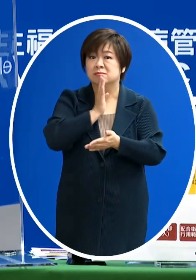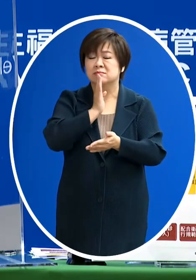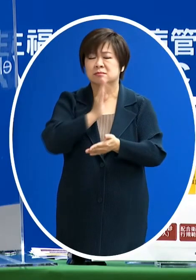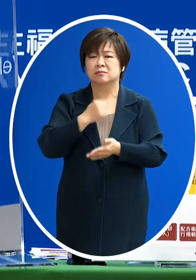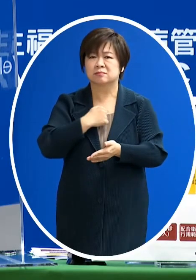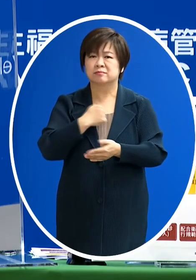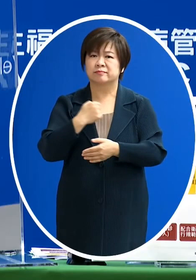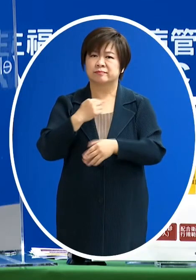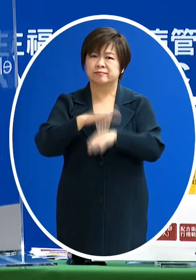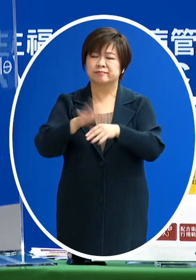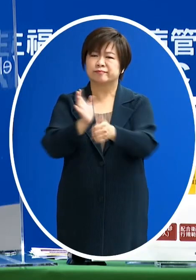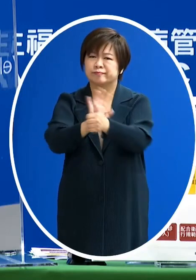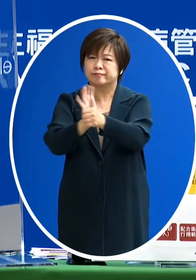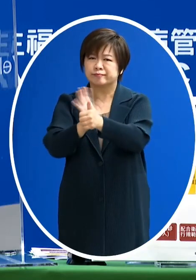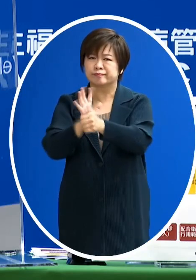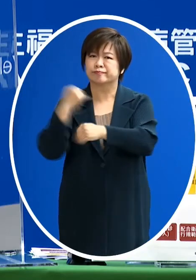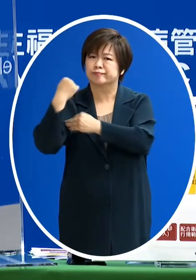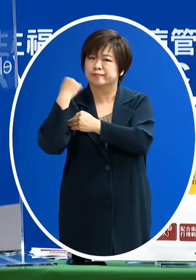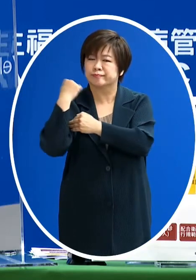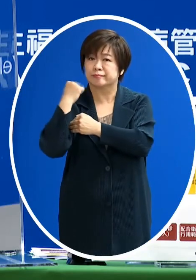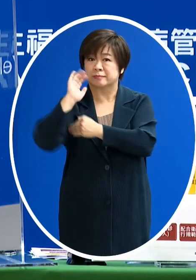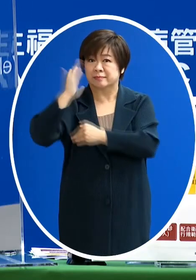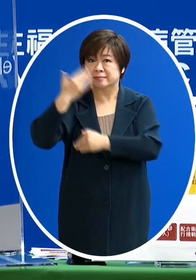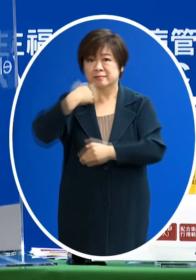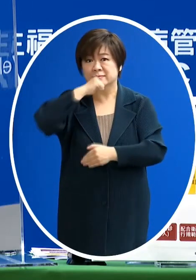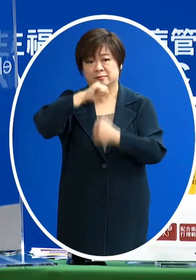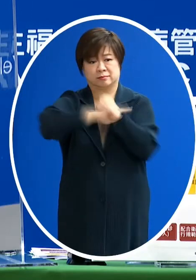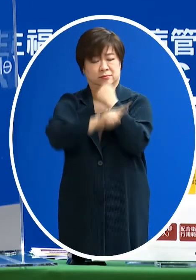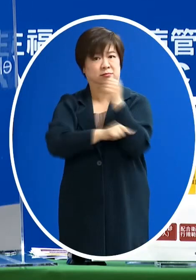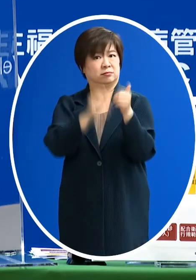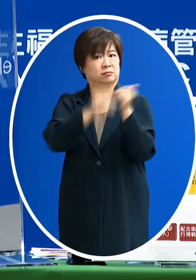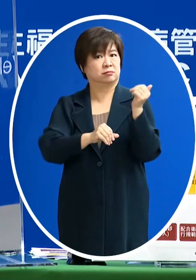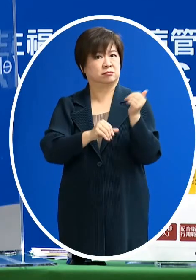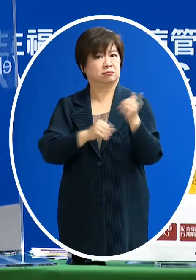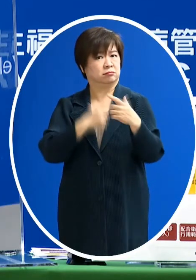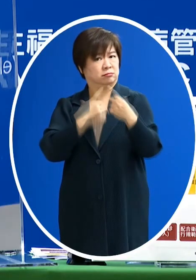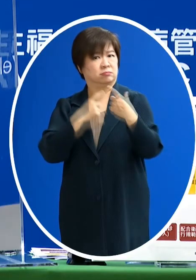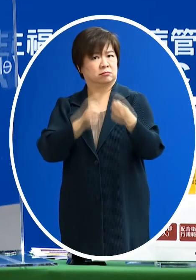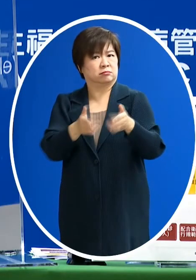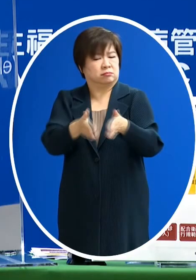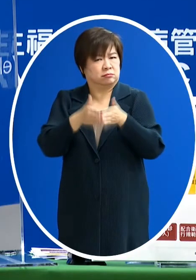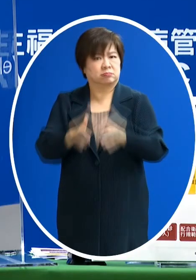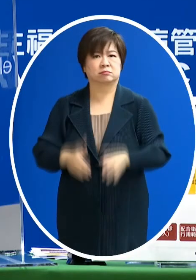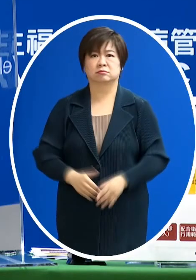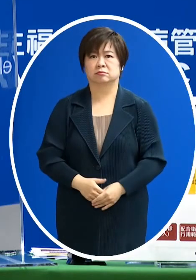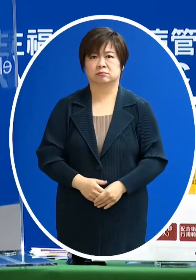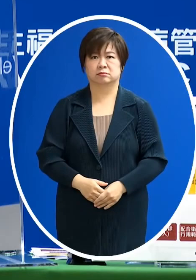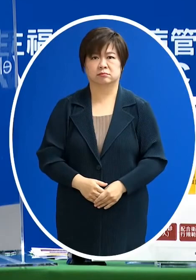尽量能够宾至如归，但是台湾有台湾的法律跟我们的做法在的。